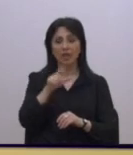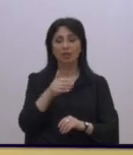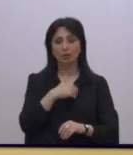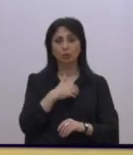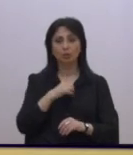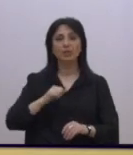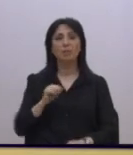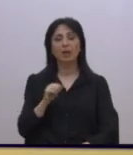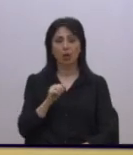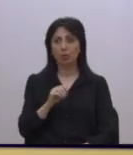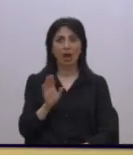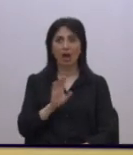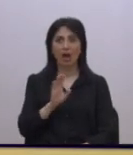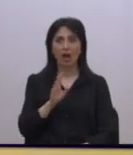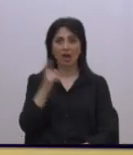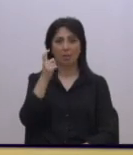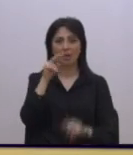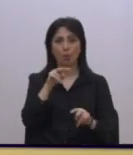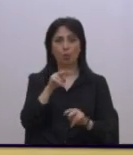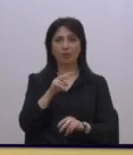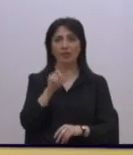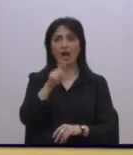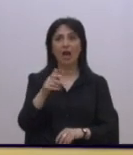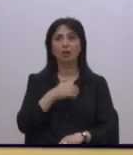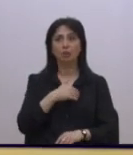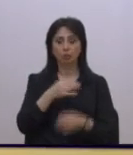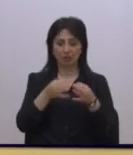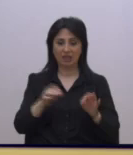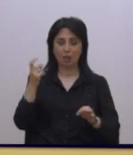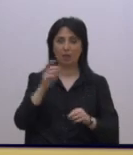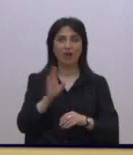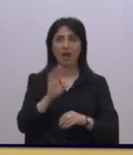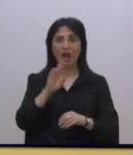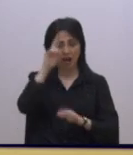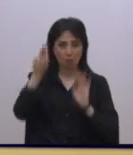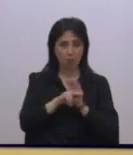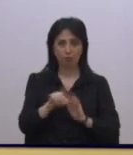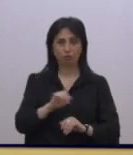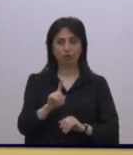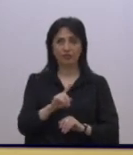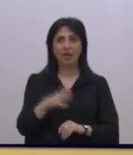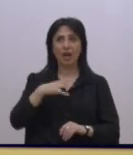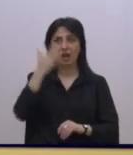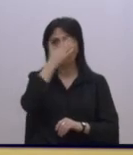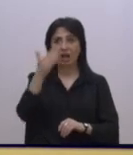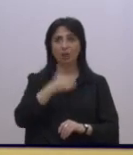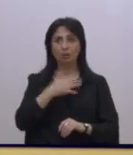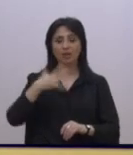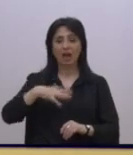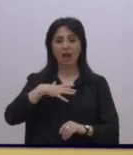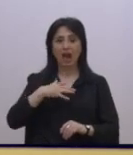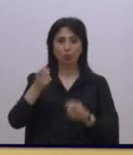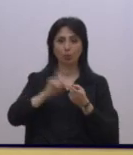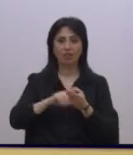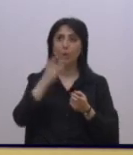რომ ხალხს უნდა მეგობრები და არა მეურვეები, რომ ხალხს უნდა დამოუკიდებლობა და არა მორჩილება, რომ ქართულ ხალხს უნდა ქართული გავლენა